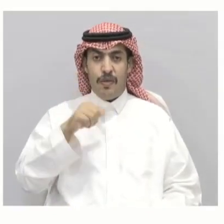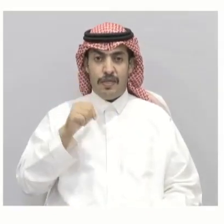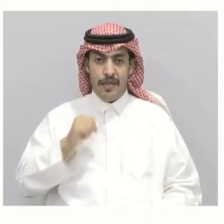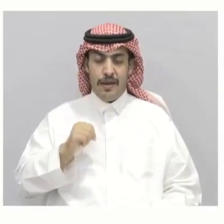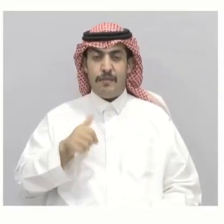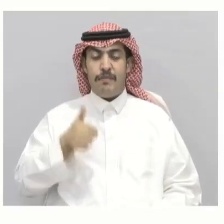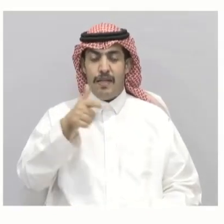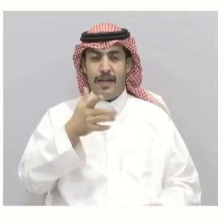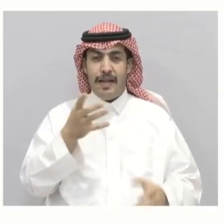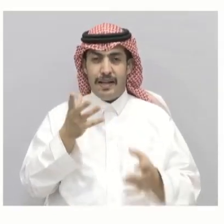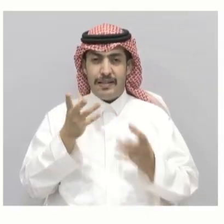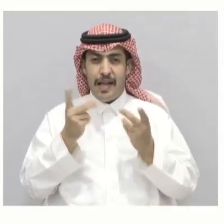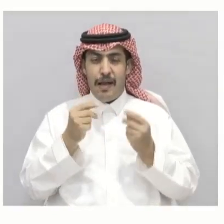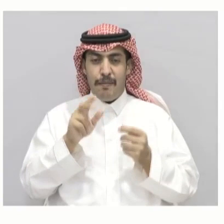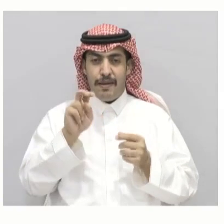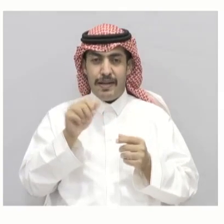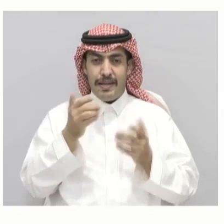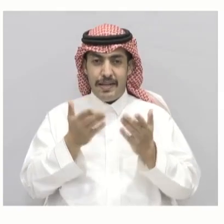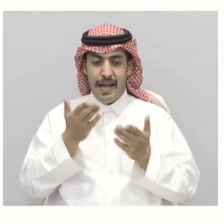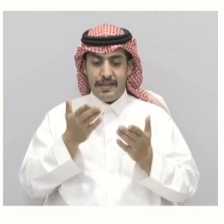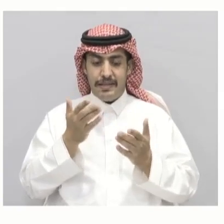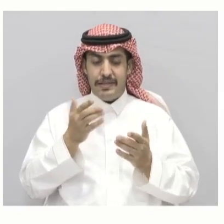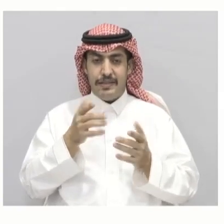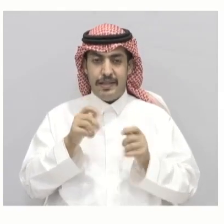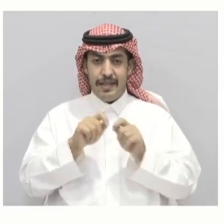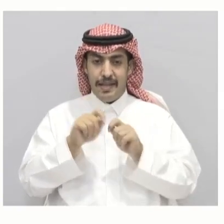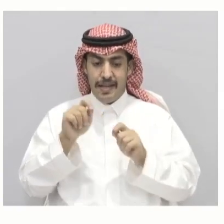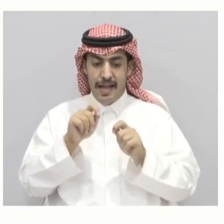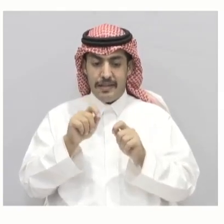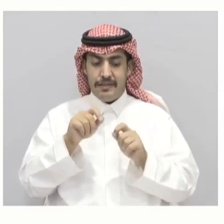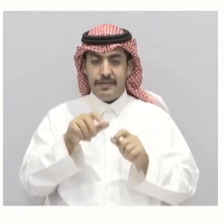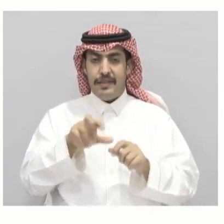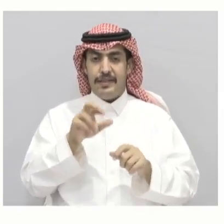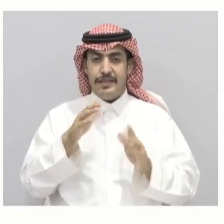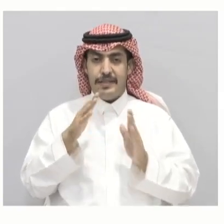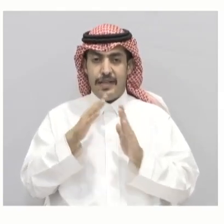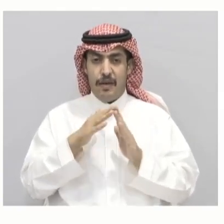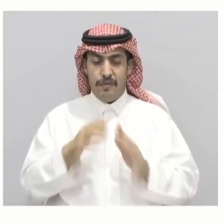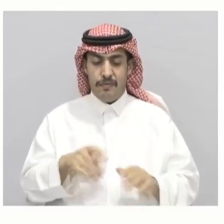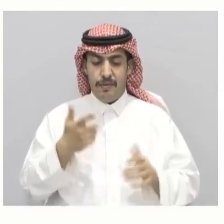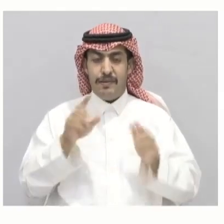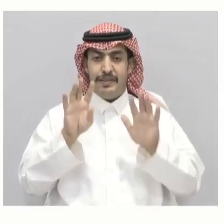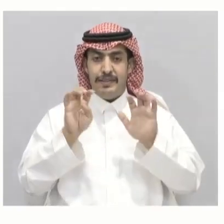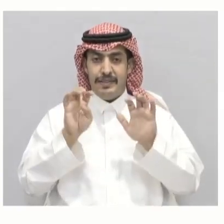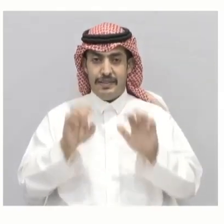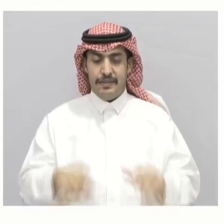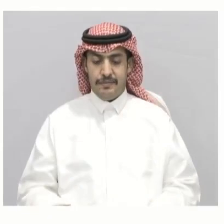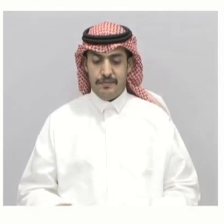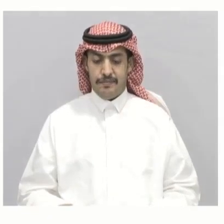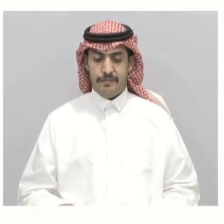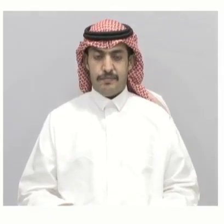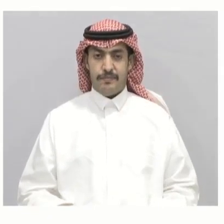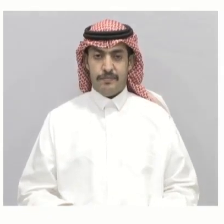يعرف قياس هذه الزاويه قياس هذه الزاويه احسنتم 90 درجه